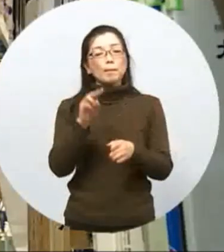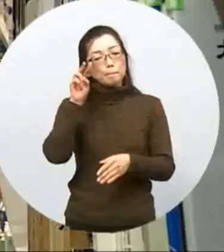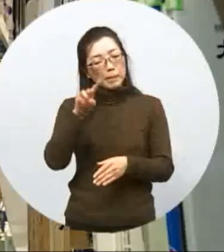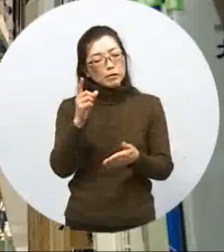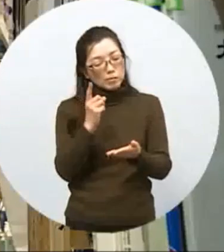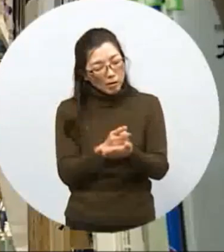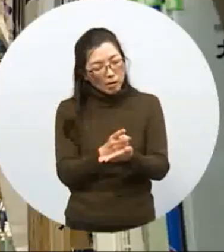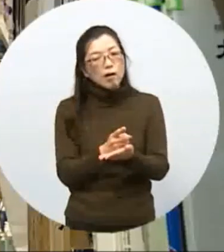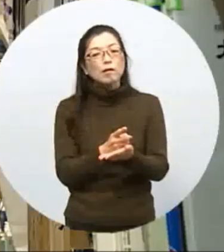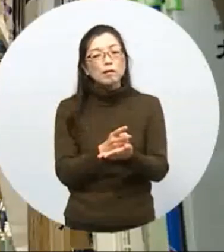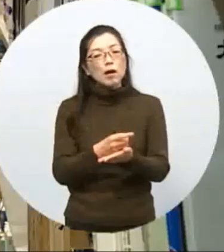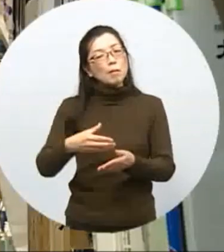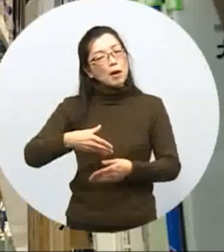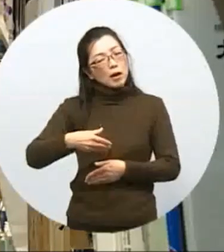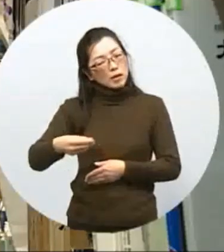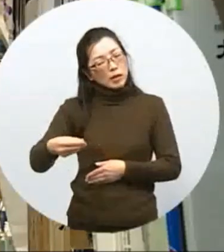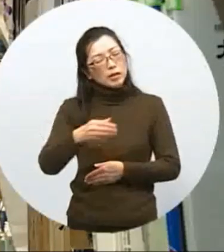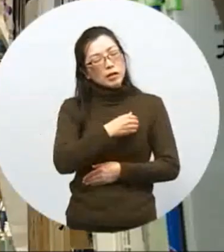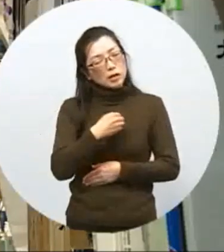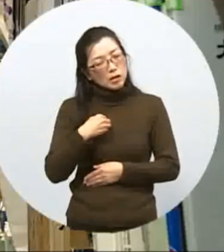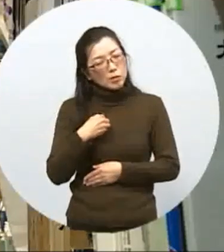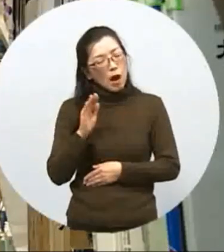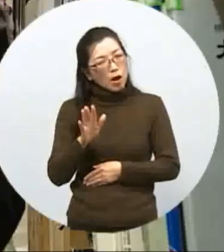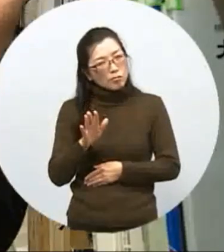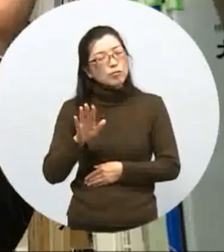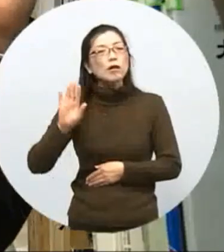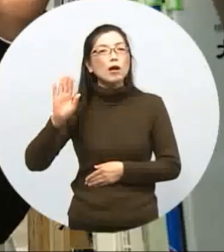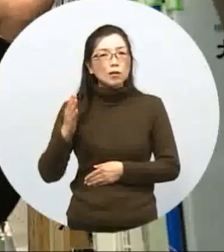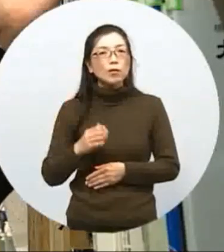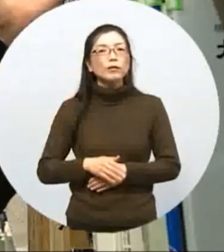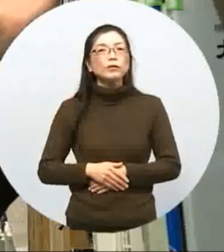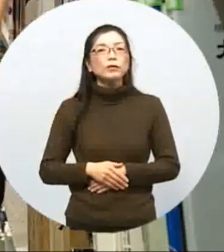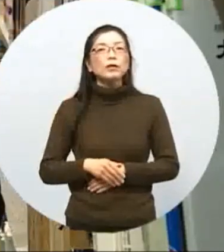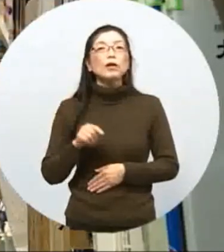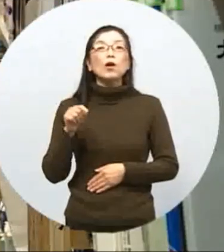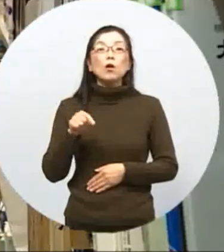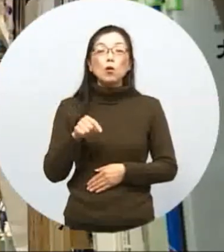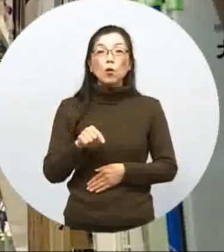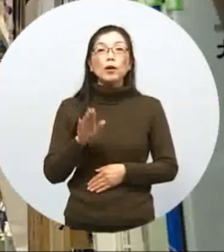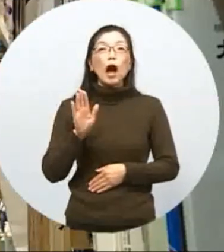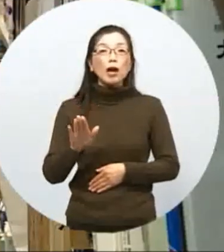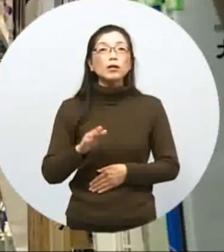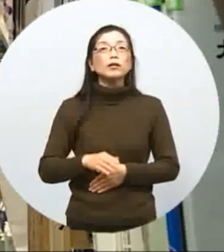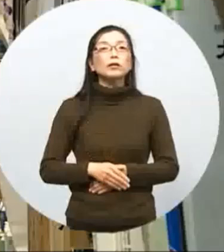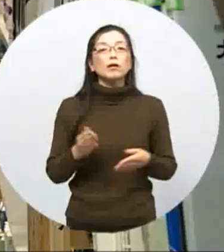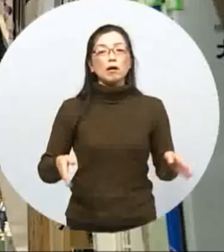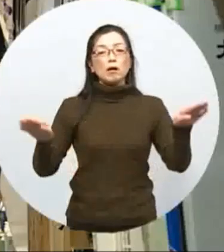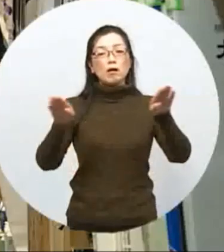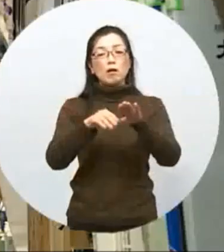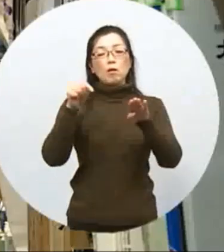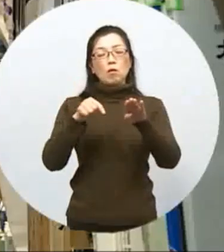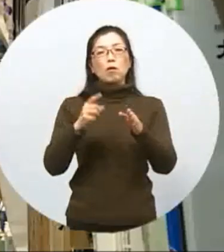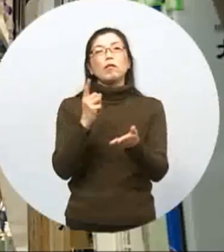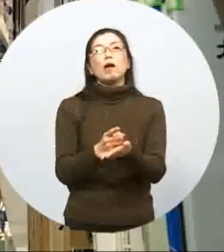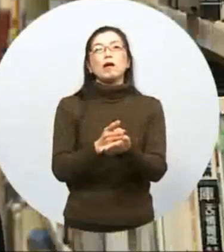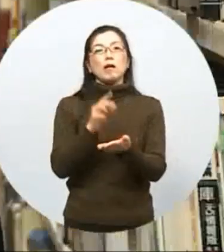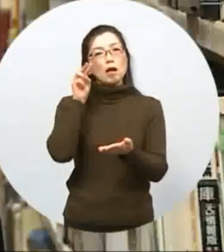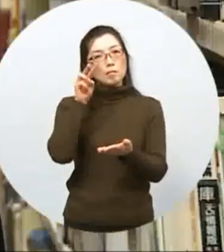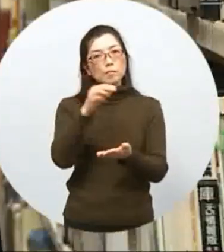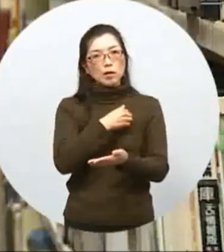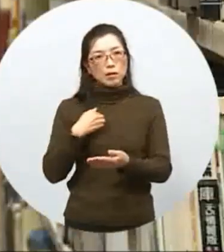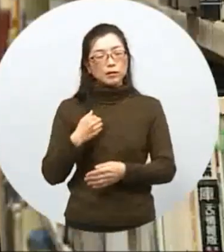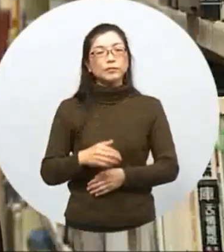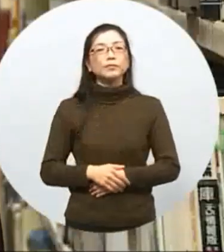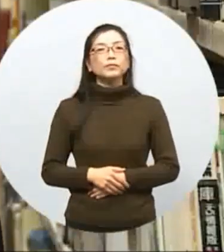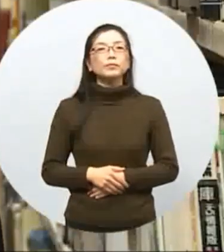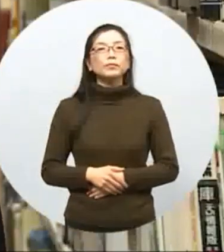であったり、ものによってはまあ貸し出しができるものもありますが、こちらにあるものについては館内のみということになります。利